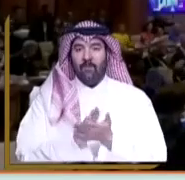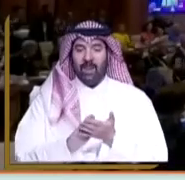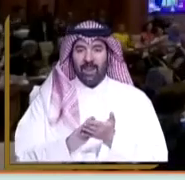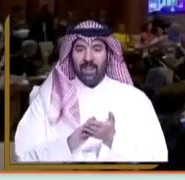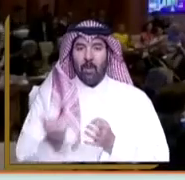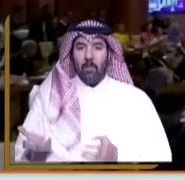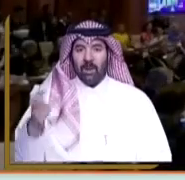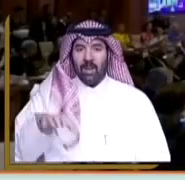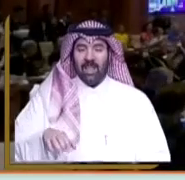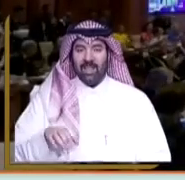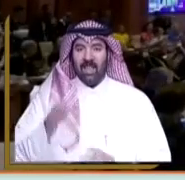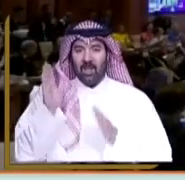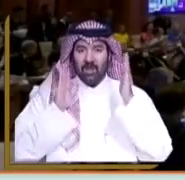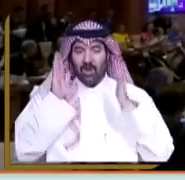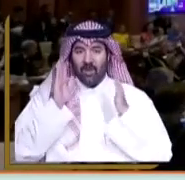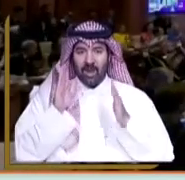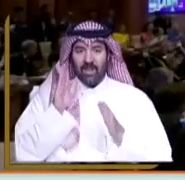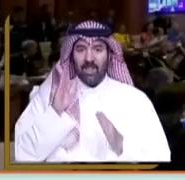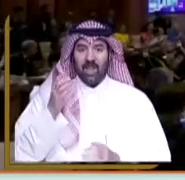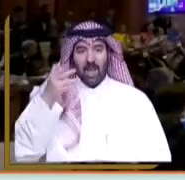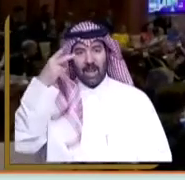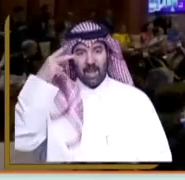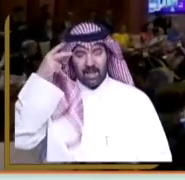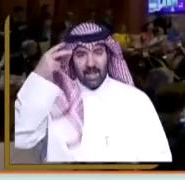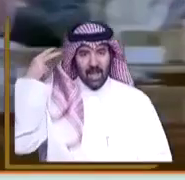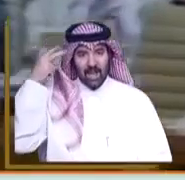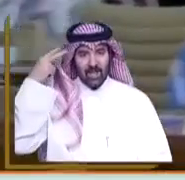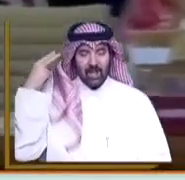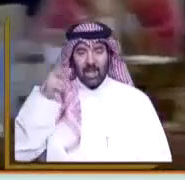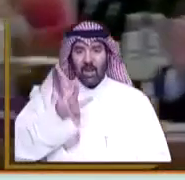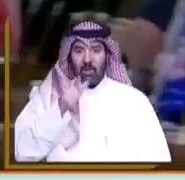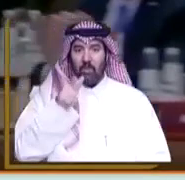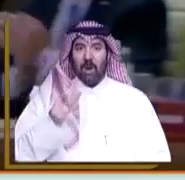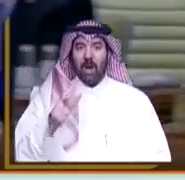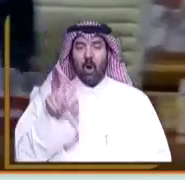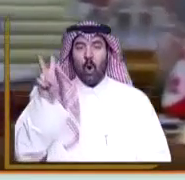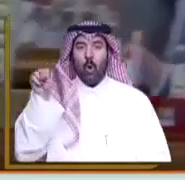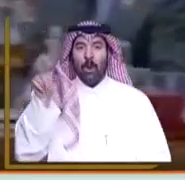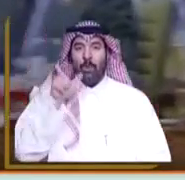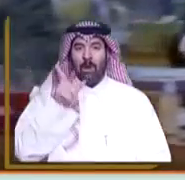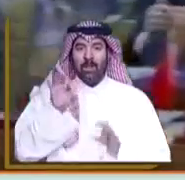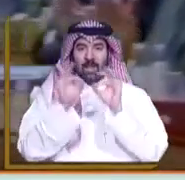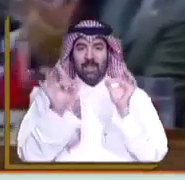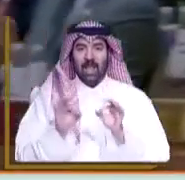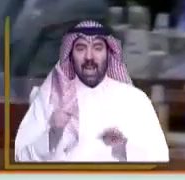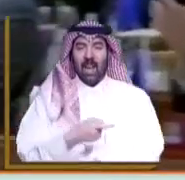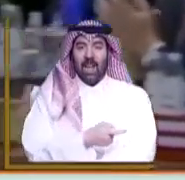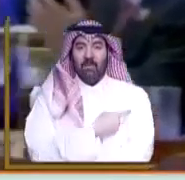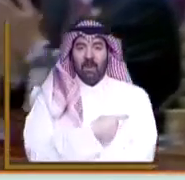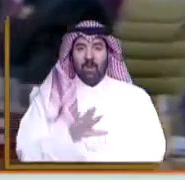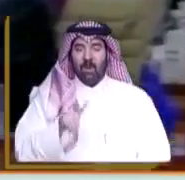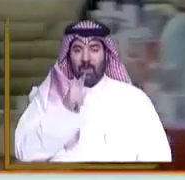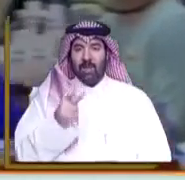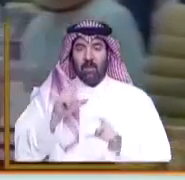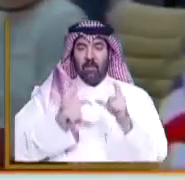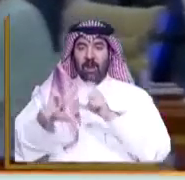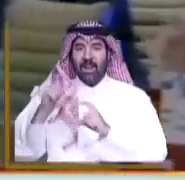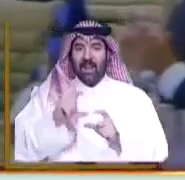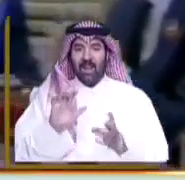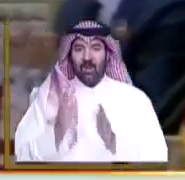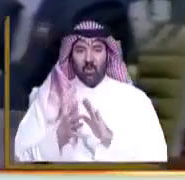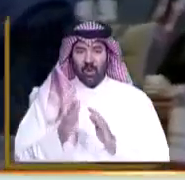بنغلاديش وسنغافورة وإسبانيا ونيجيريا، ومنظمات دولية مثل الأمم المتحدة ومنظمة الصحة العالمية والبنك الدولي وصندوق